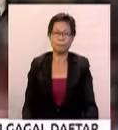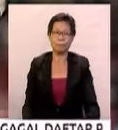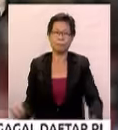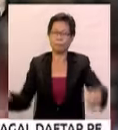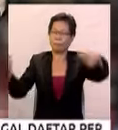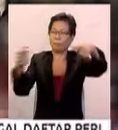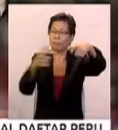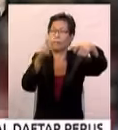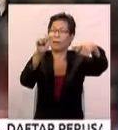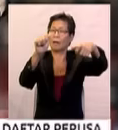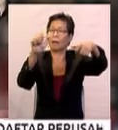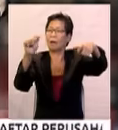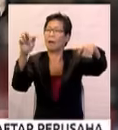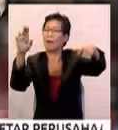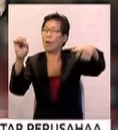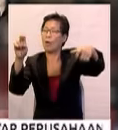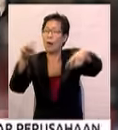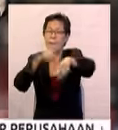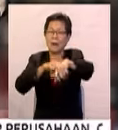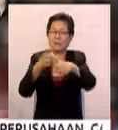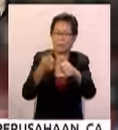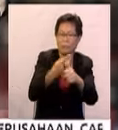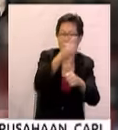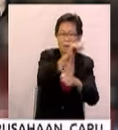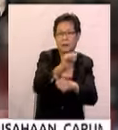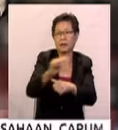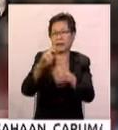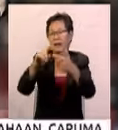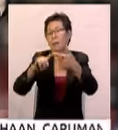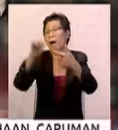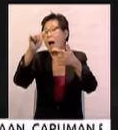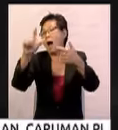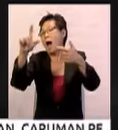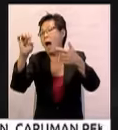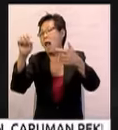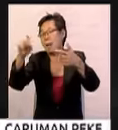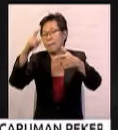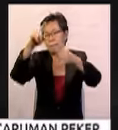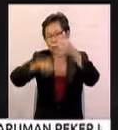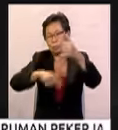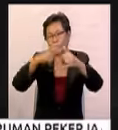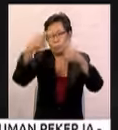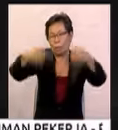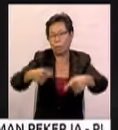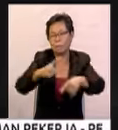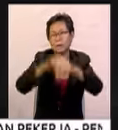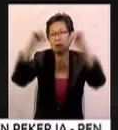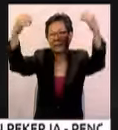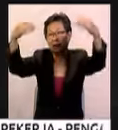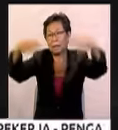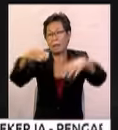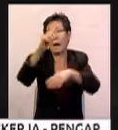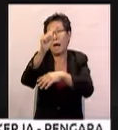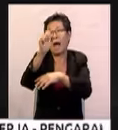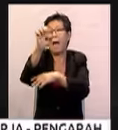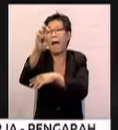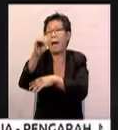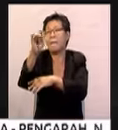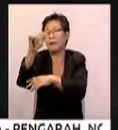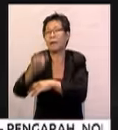Jaringan Aaron Ramsey pada babak pertama diikuti Alexandre Lacazette pada penghujung permainan di Stadium Emirates berjaya meletakkan